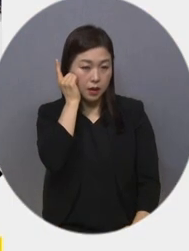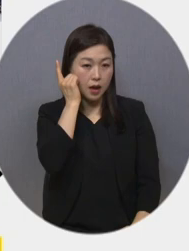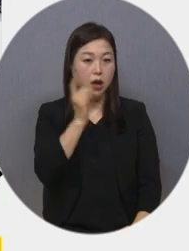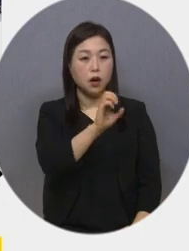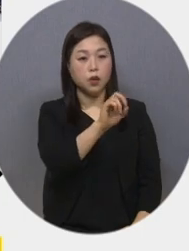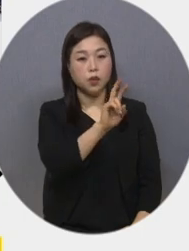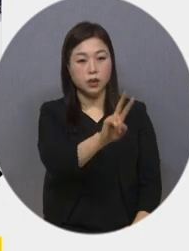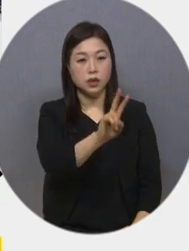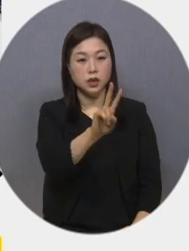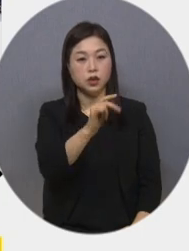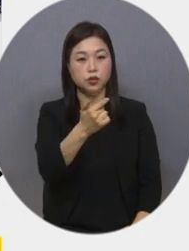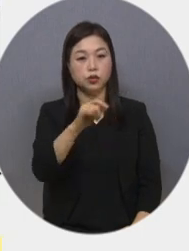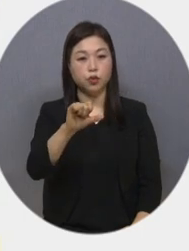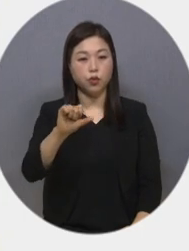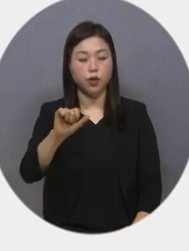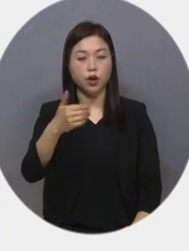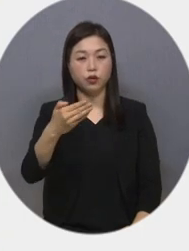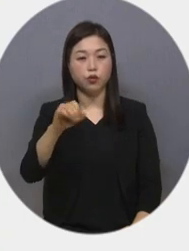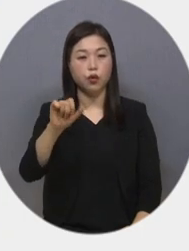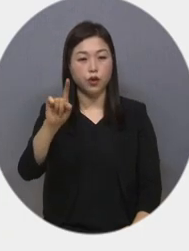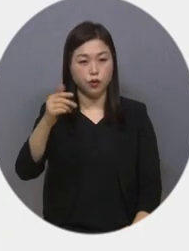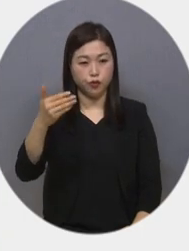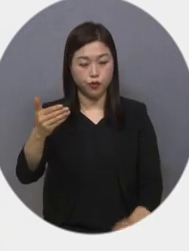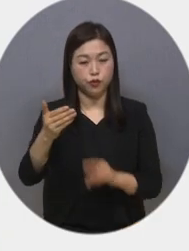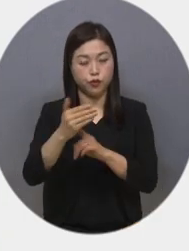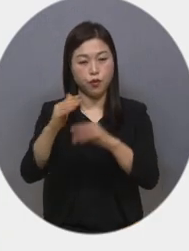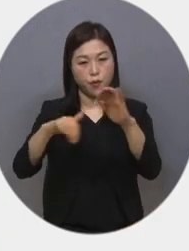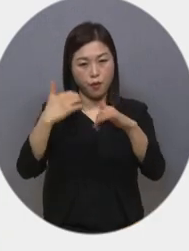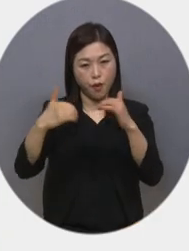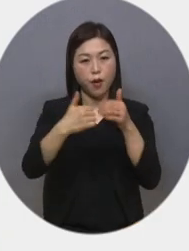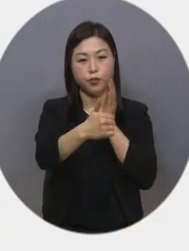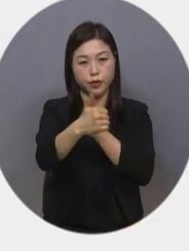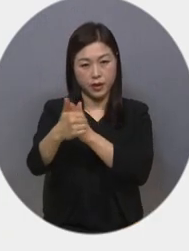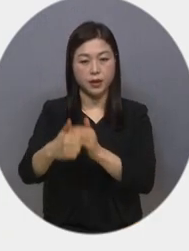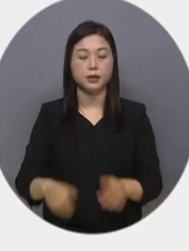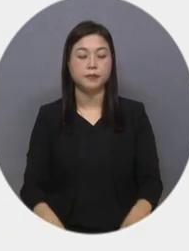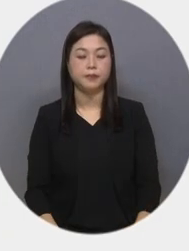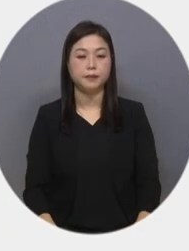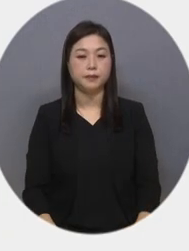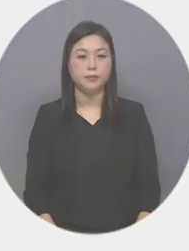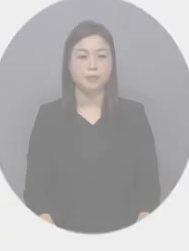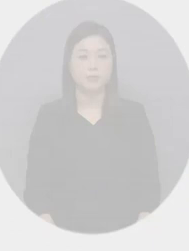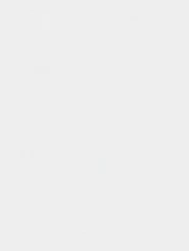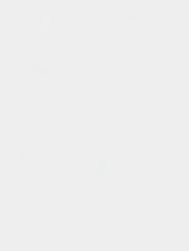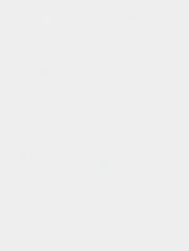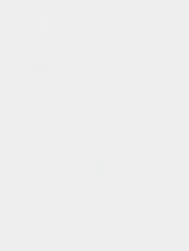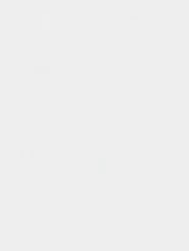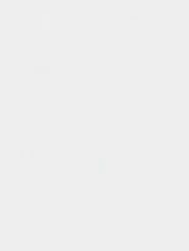전화번호 02-2655-9519로 많은 제보 바랍니다.